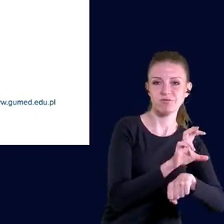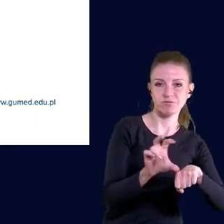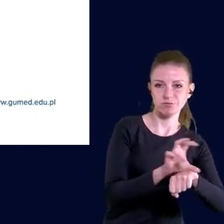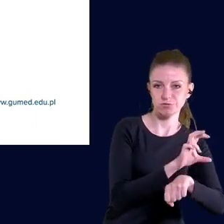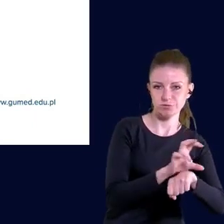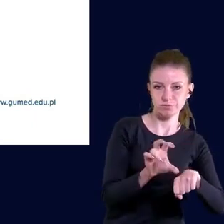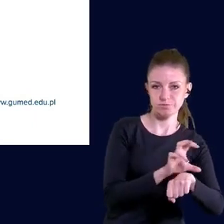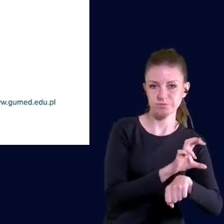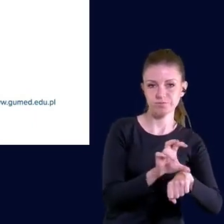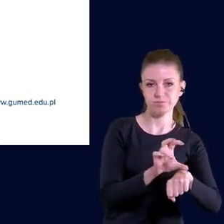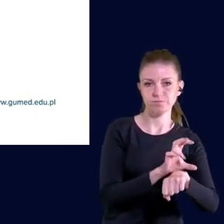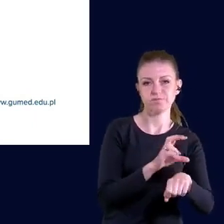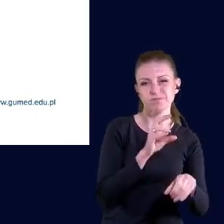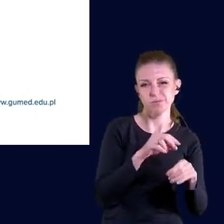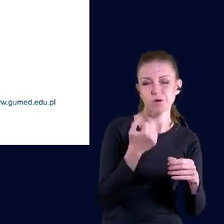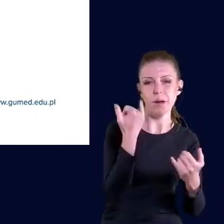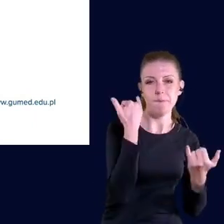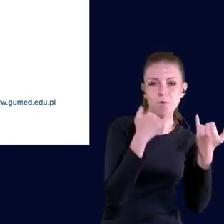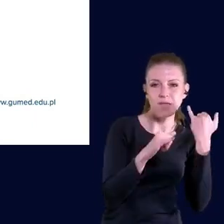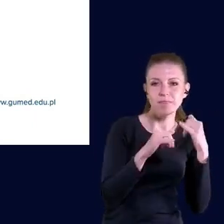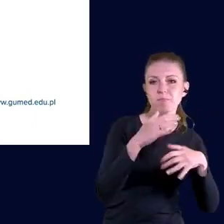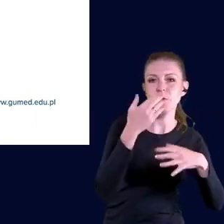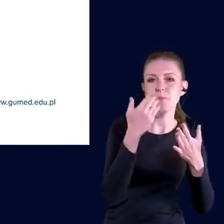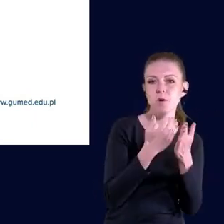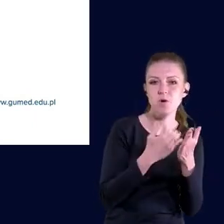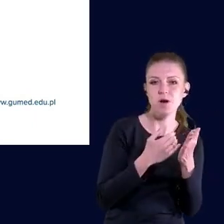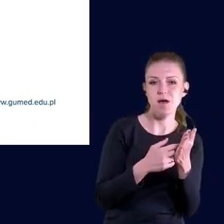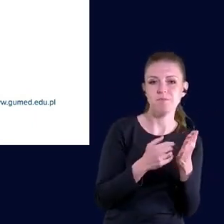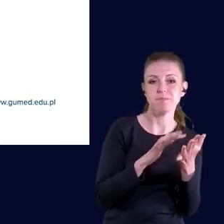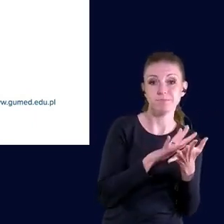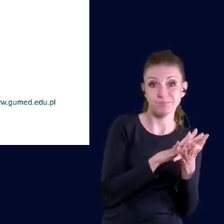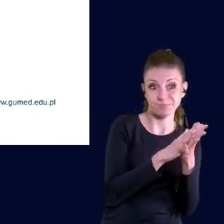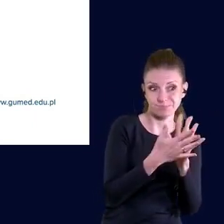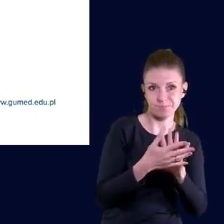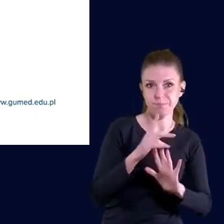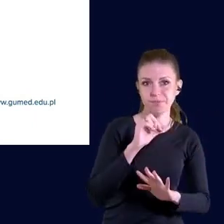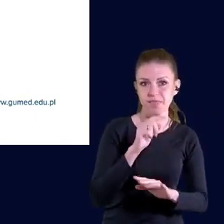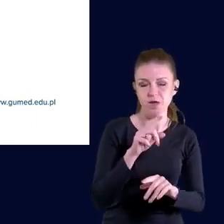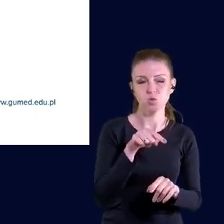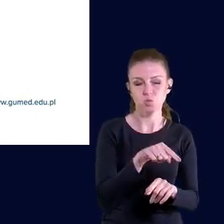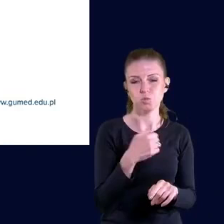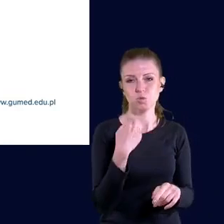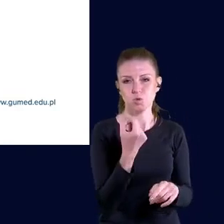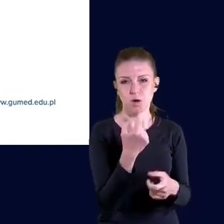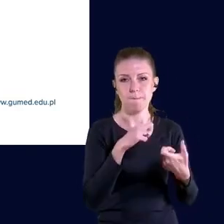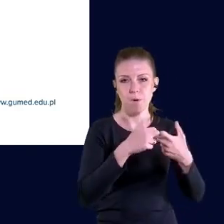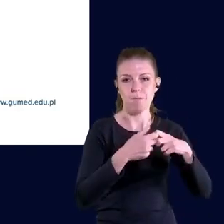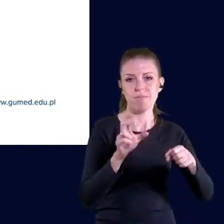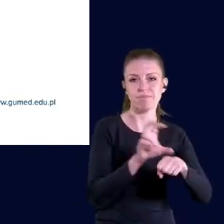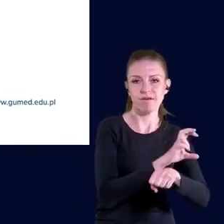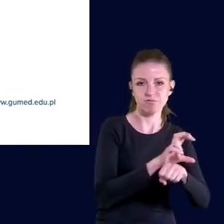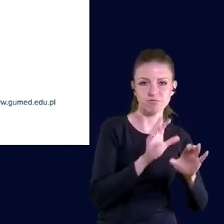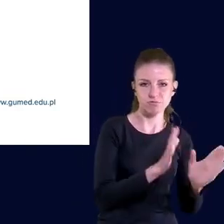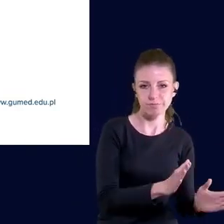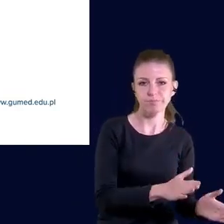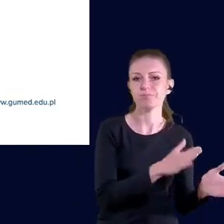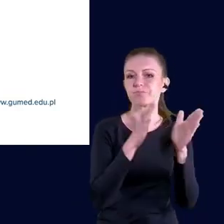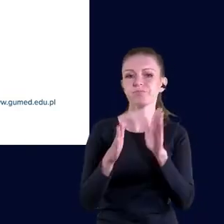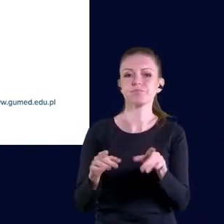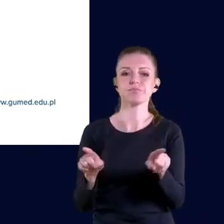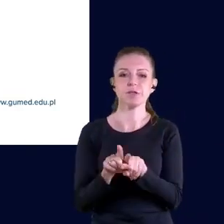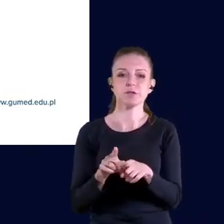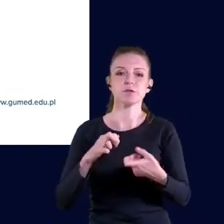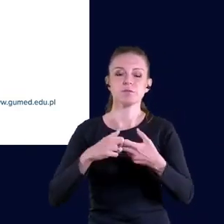polegające na pewnych błędach funkcjonowania programów które służą do przekształcenia plików pod kątem problemy były też nasze kompetencje